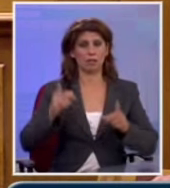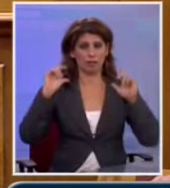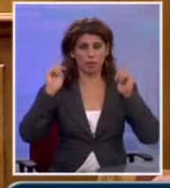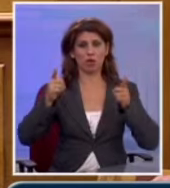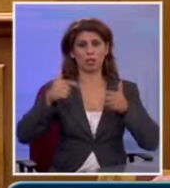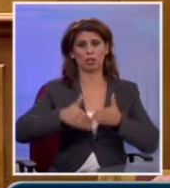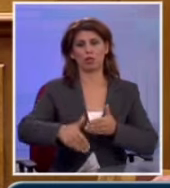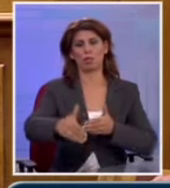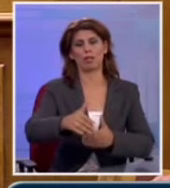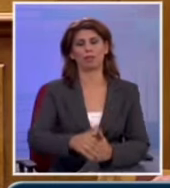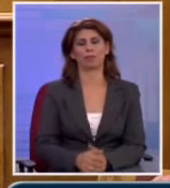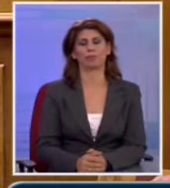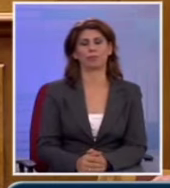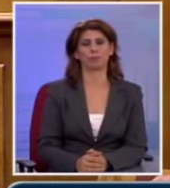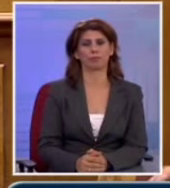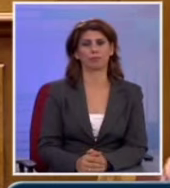για το μέλλον του.